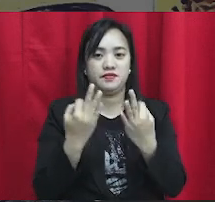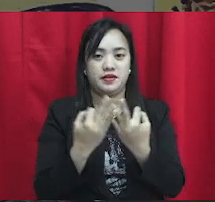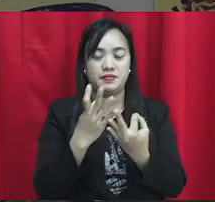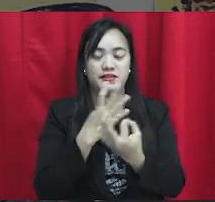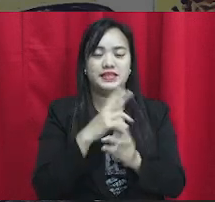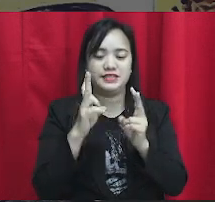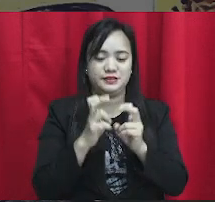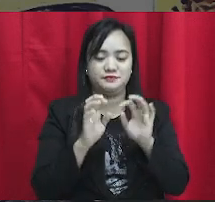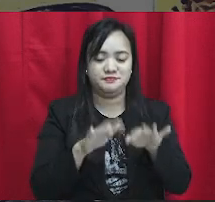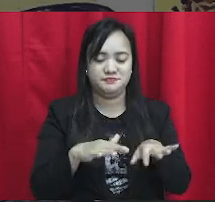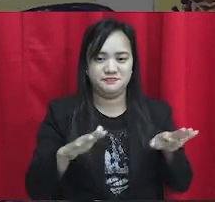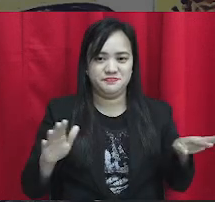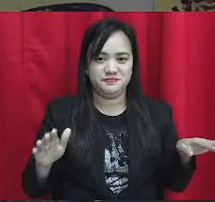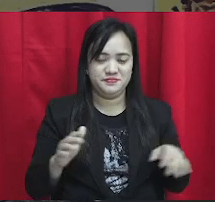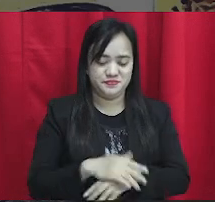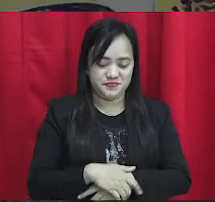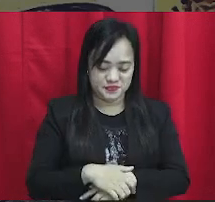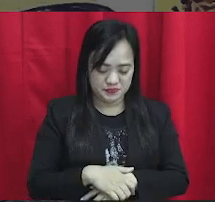Wow!